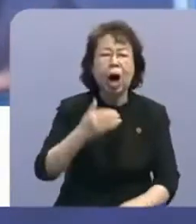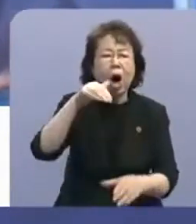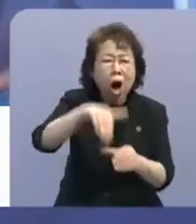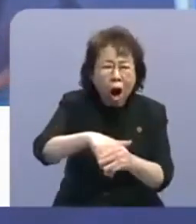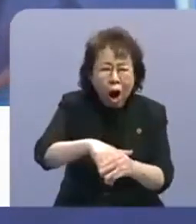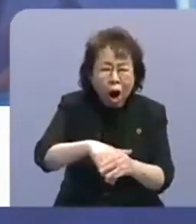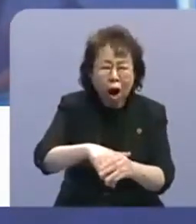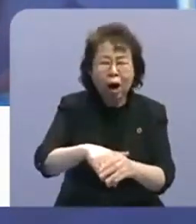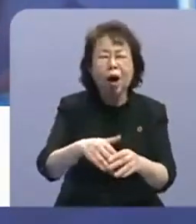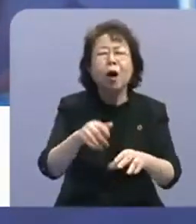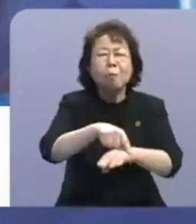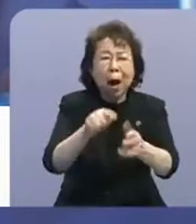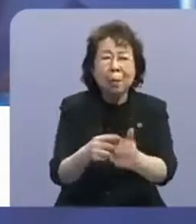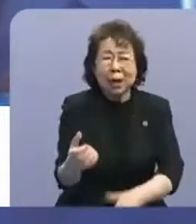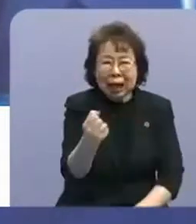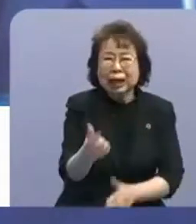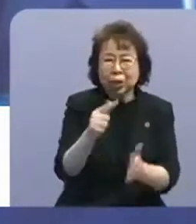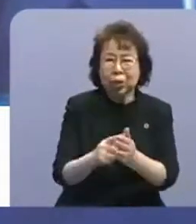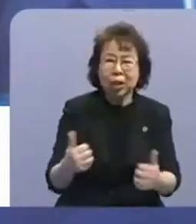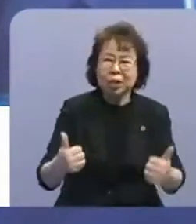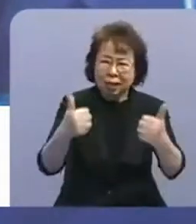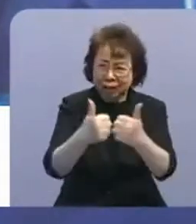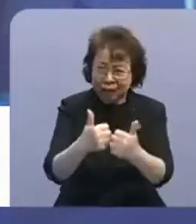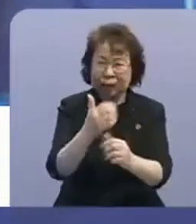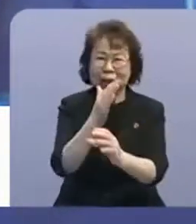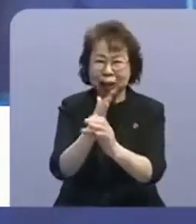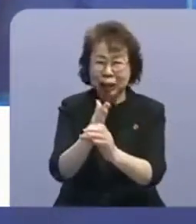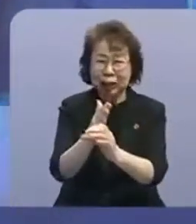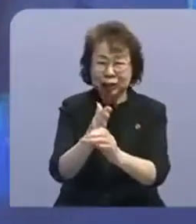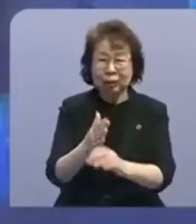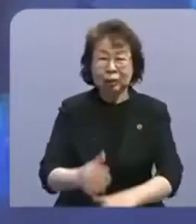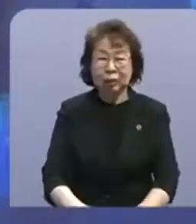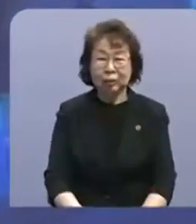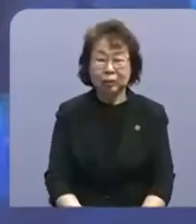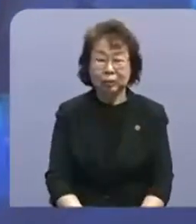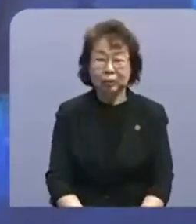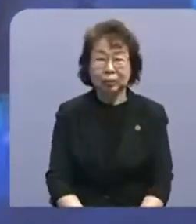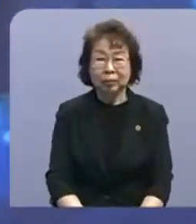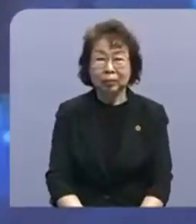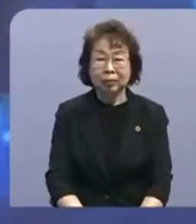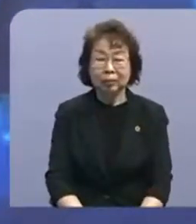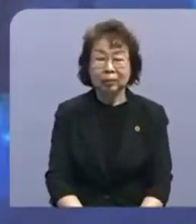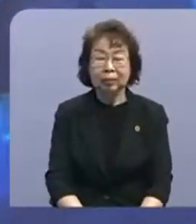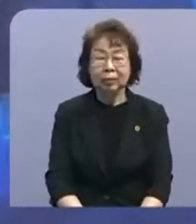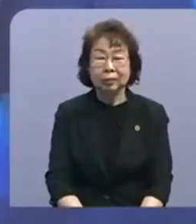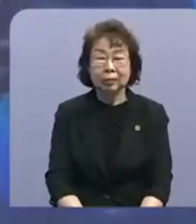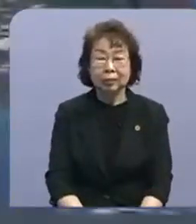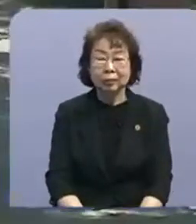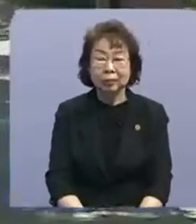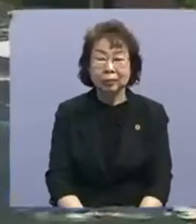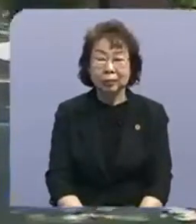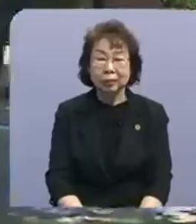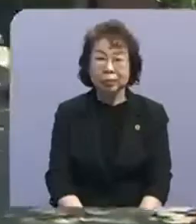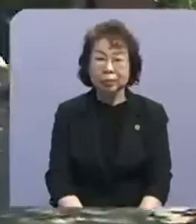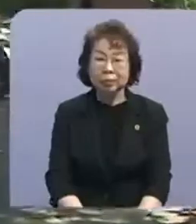마음을 사로잡기 위한 정책 대결에 불붙는 분위기입니다. 보도에 정민규 기자입니다.